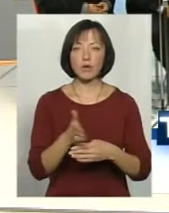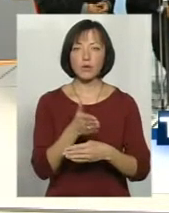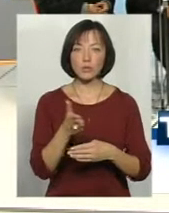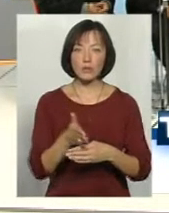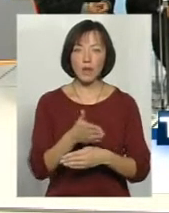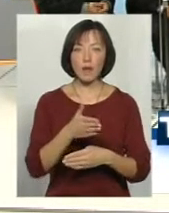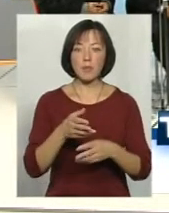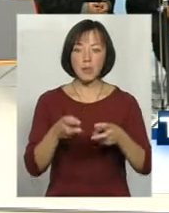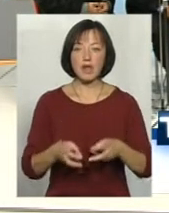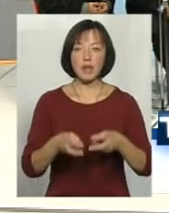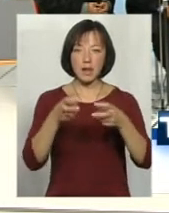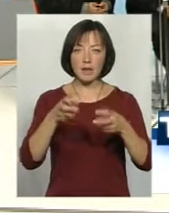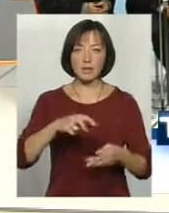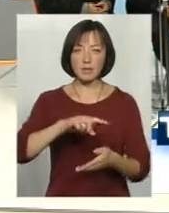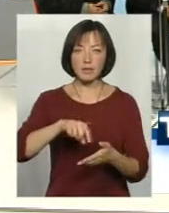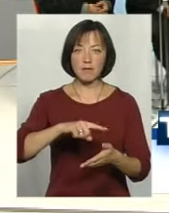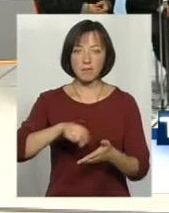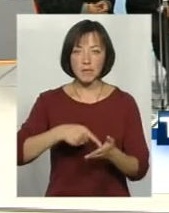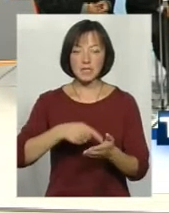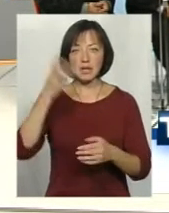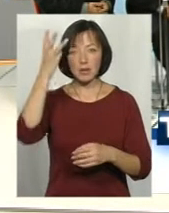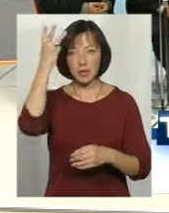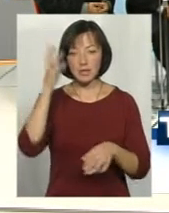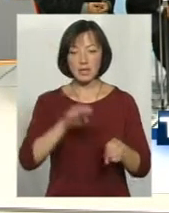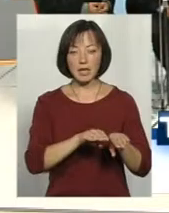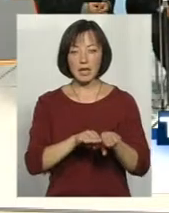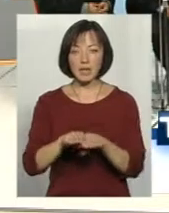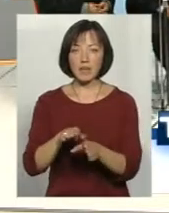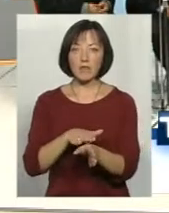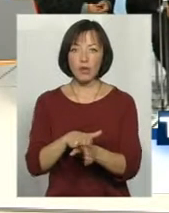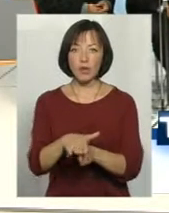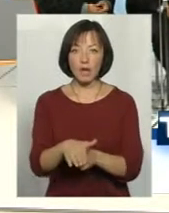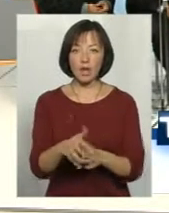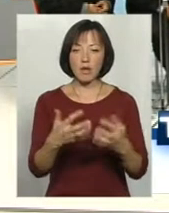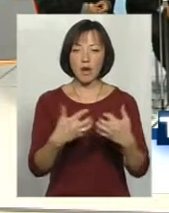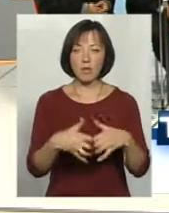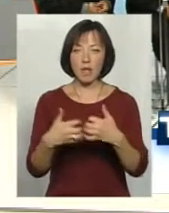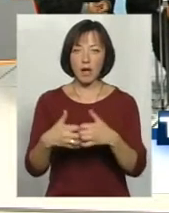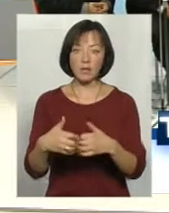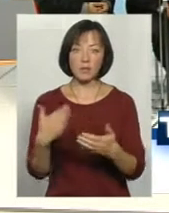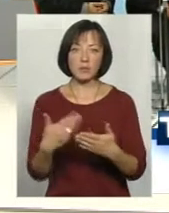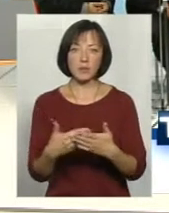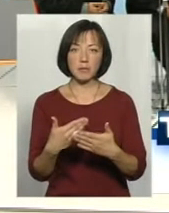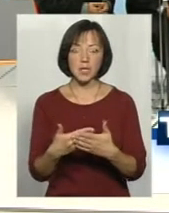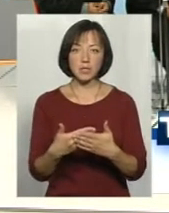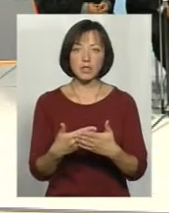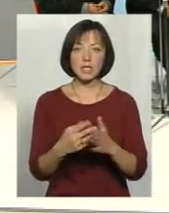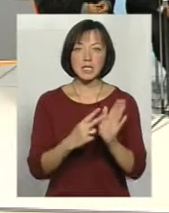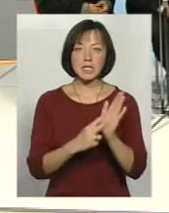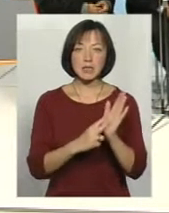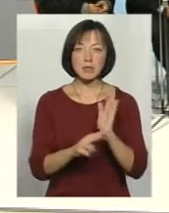місті Хмельницького, ступінь виконання обладнань, устаткування десь біля